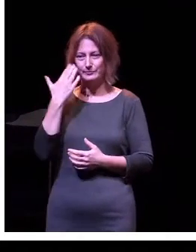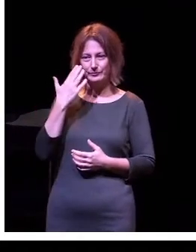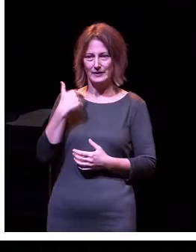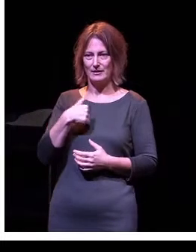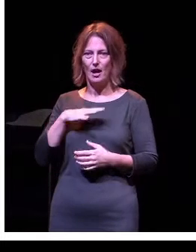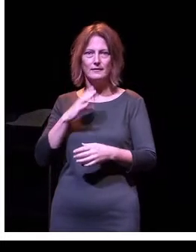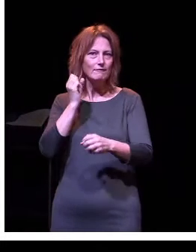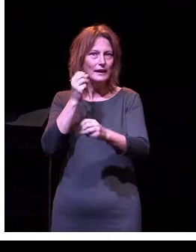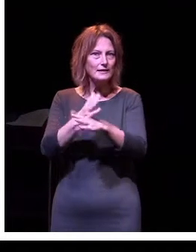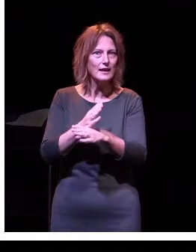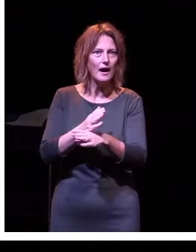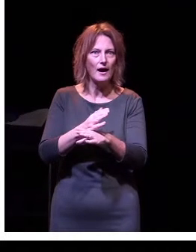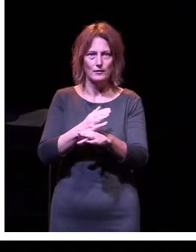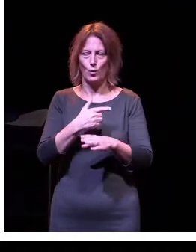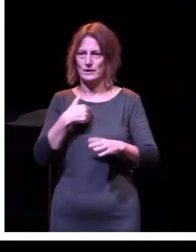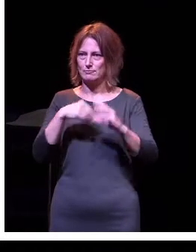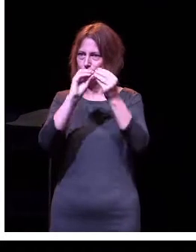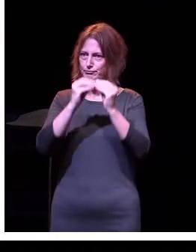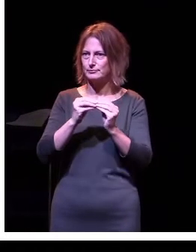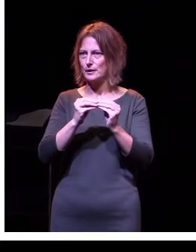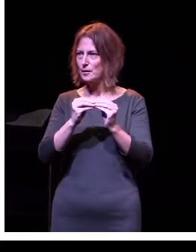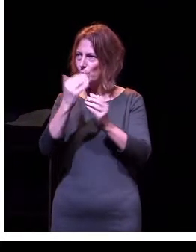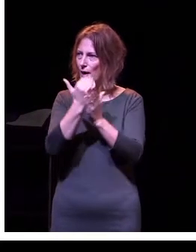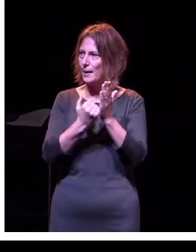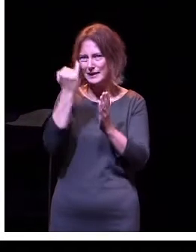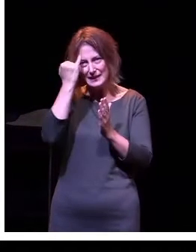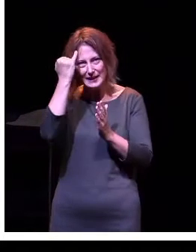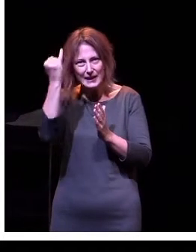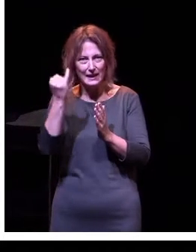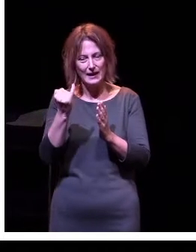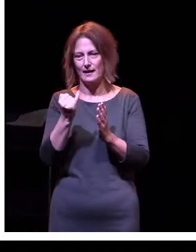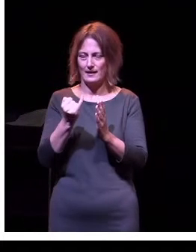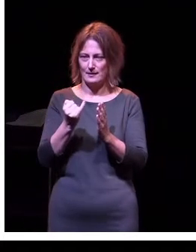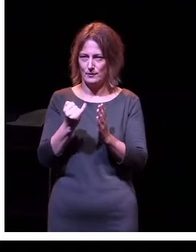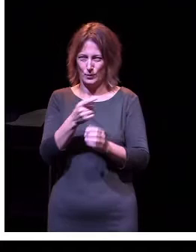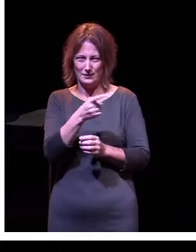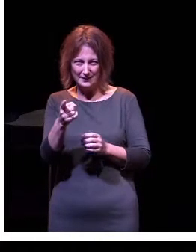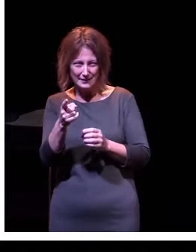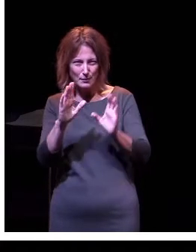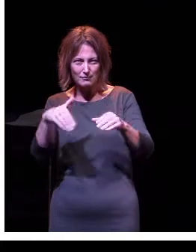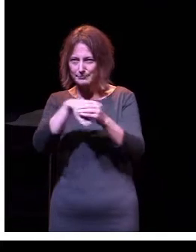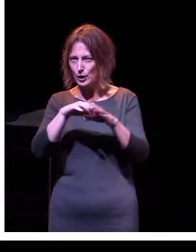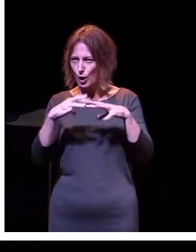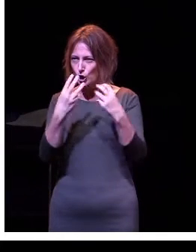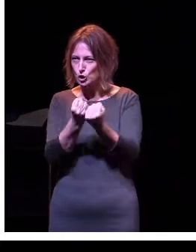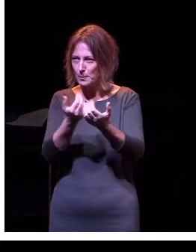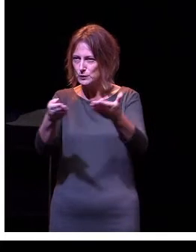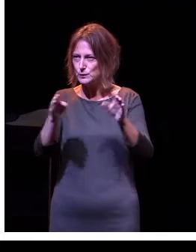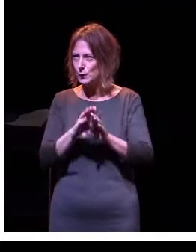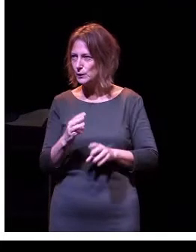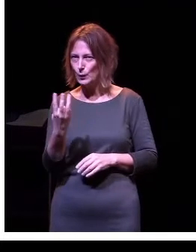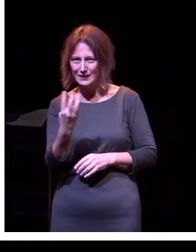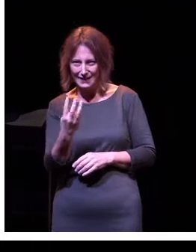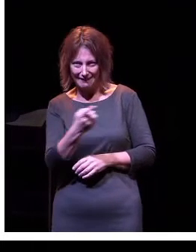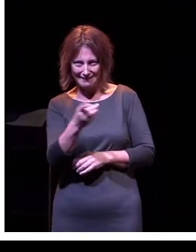lappar, satte ihop dem till programidéer. Och ni som var inne i Studio 3, ni vet redan